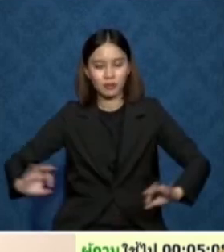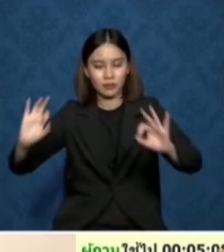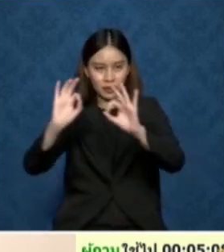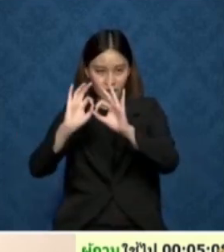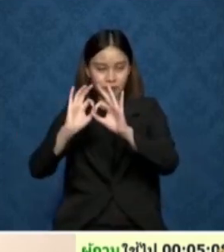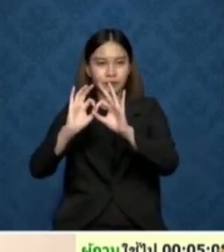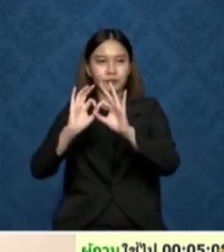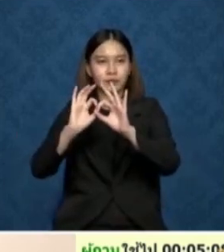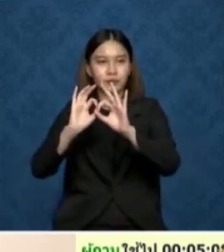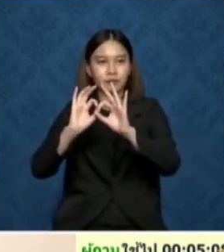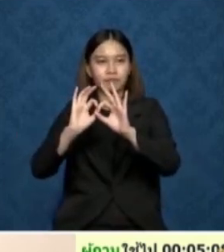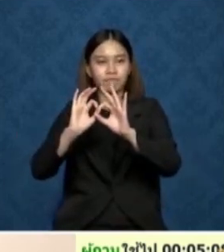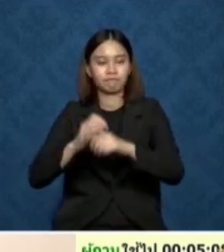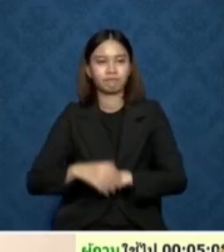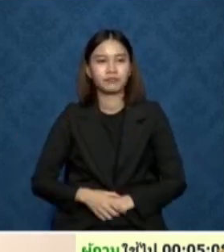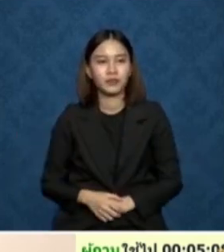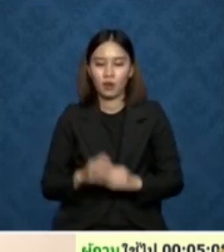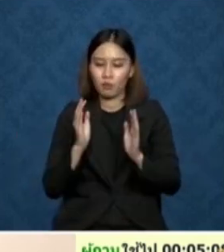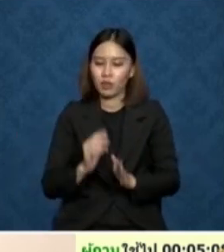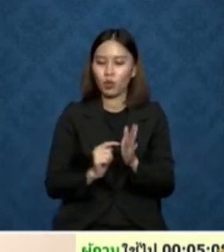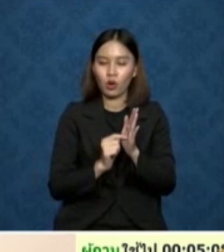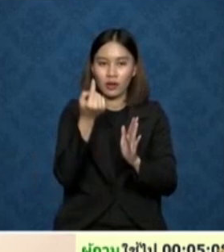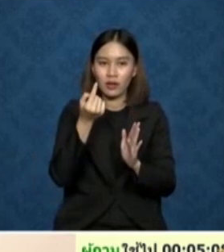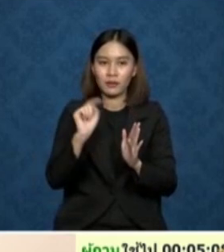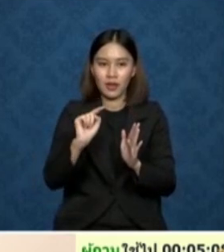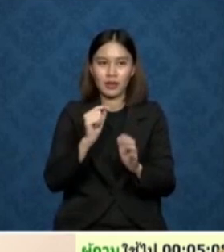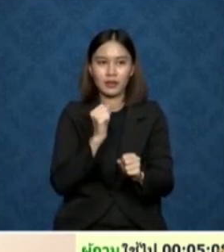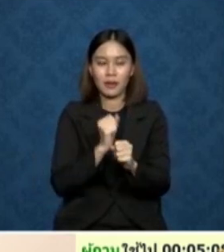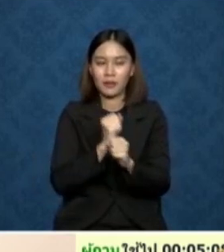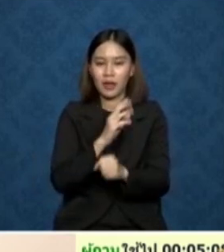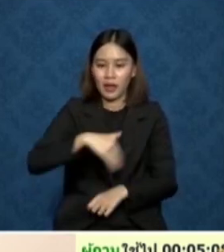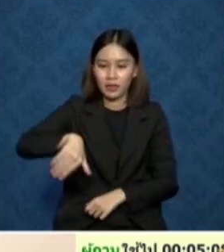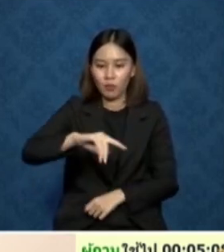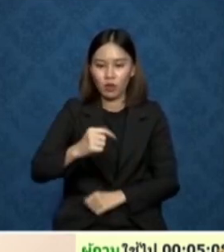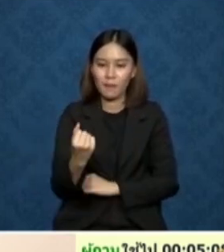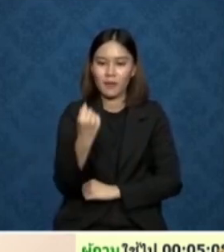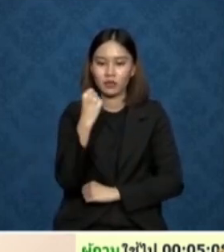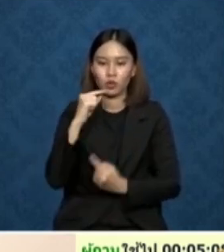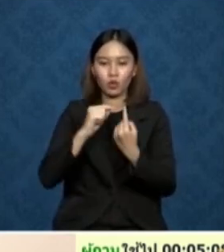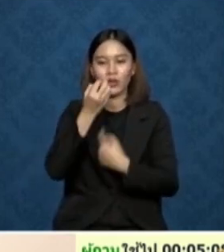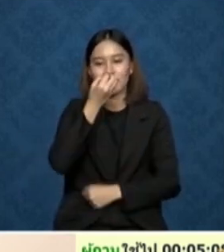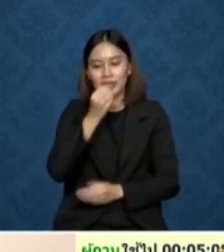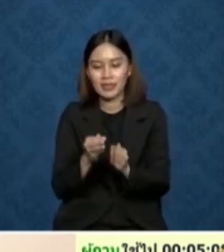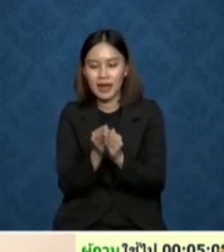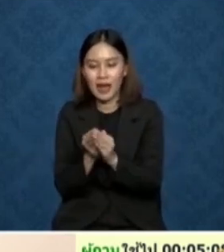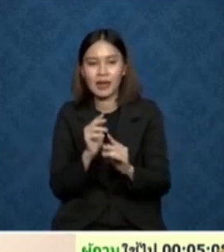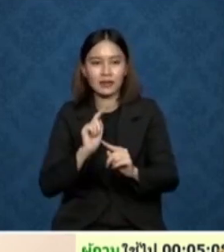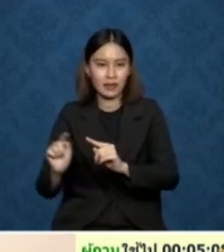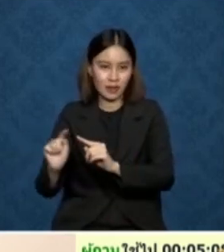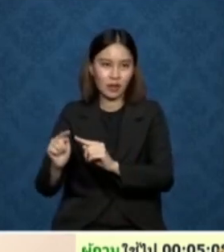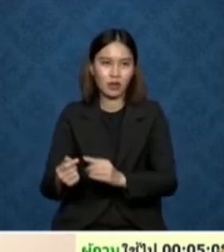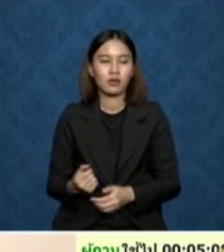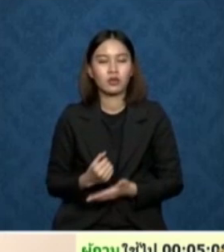หัง เป็นคนที่อยู่เบื้องต้นในการทจะทำให้เกิดความมนคงทางอหารแล้วก็